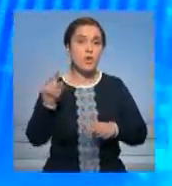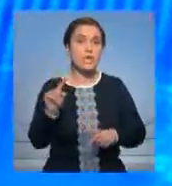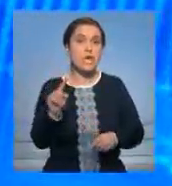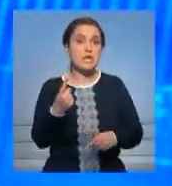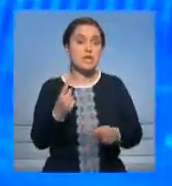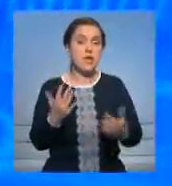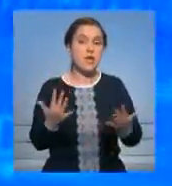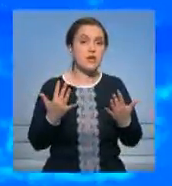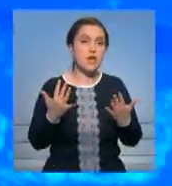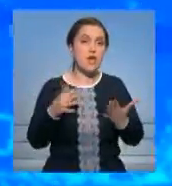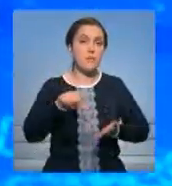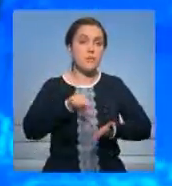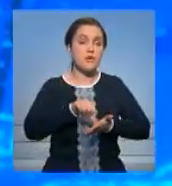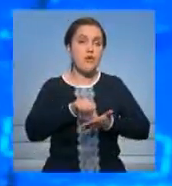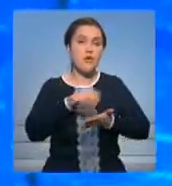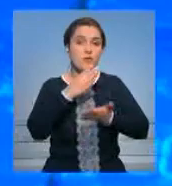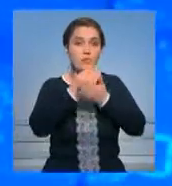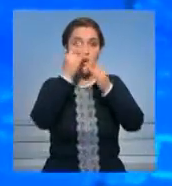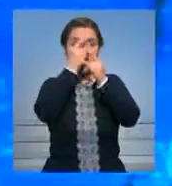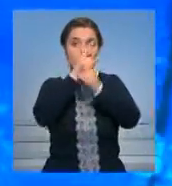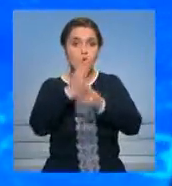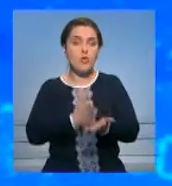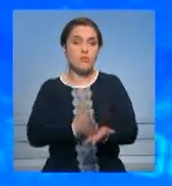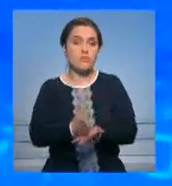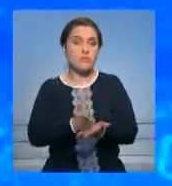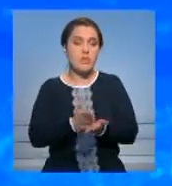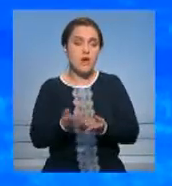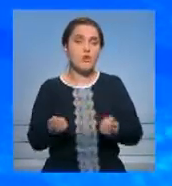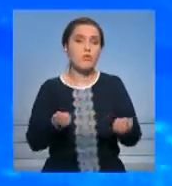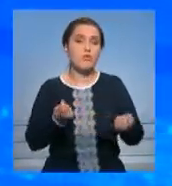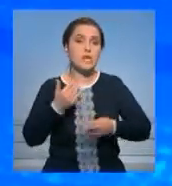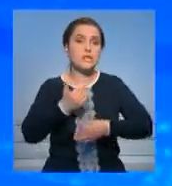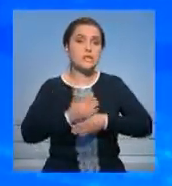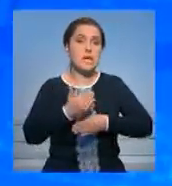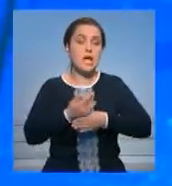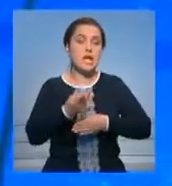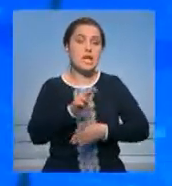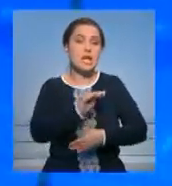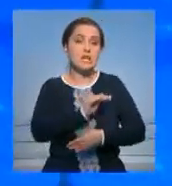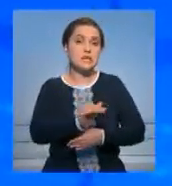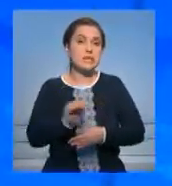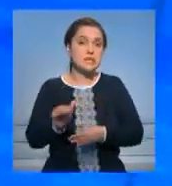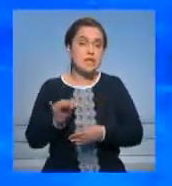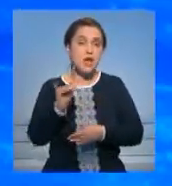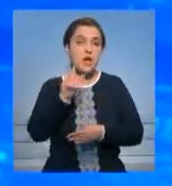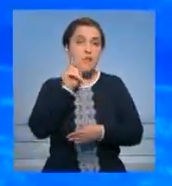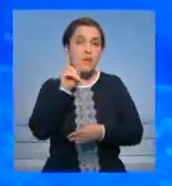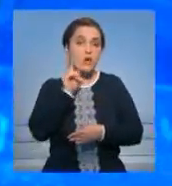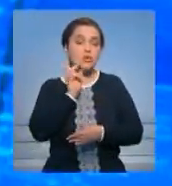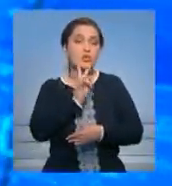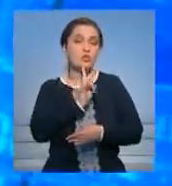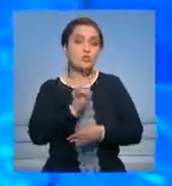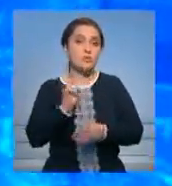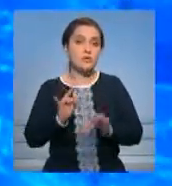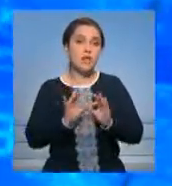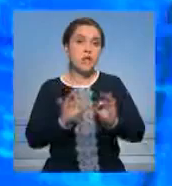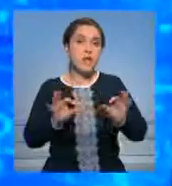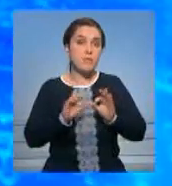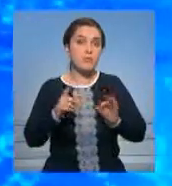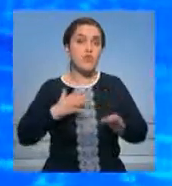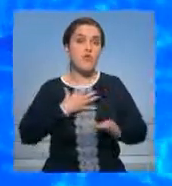из ярких представителей отечественной культуры, долгие годы руководил театром для детей и юношества. Также Нурсултан Назарбаев подчеркнул